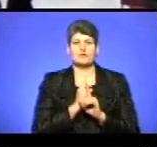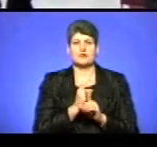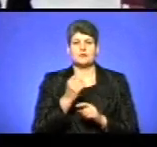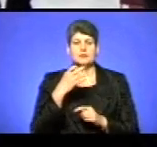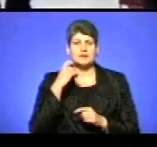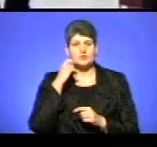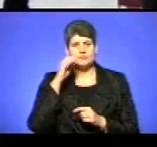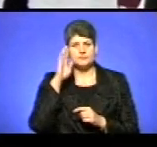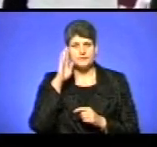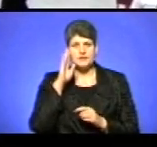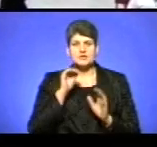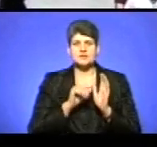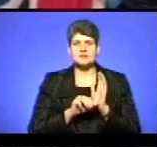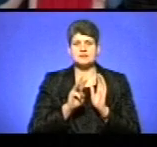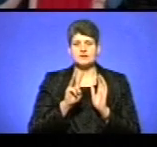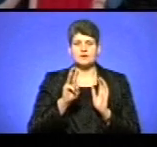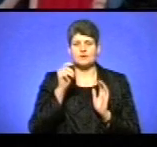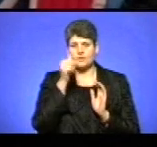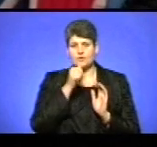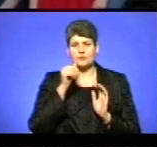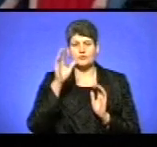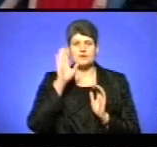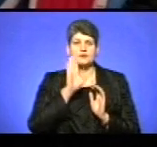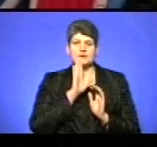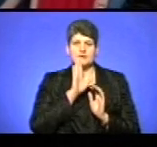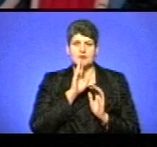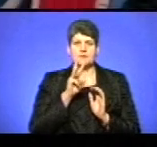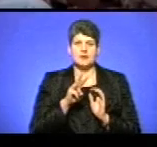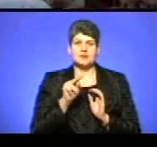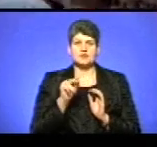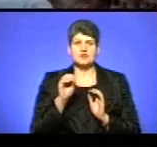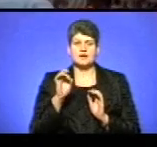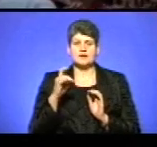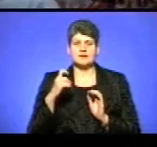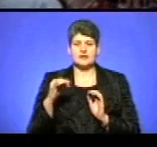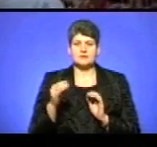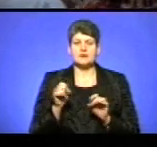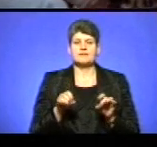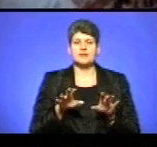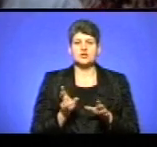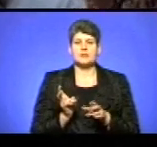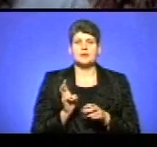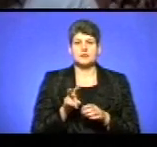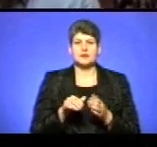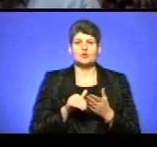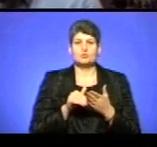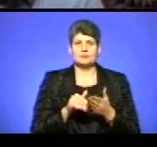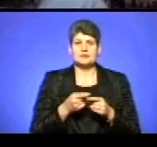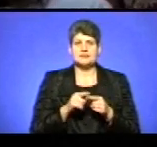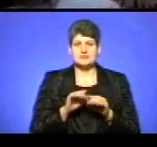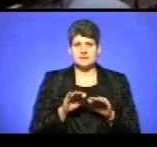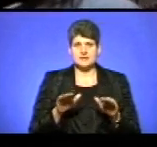Артура Ярему 63-річна учасниця єднання поколінь Майя Чарних. Вирішили прийти, допомогти цим